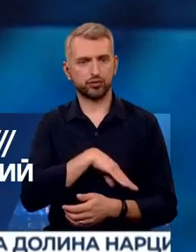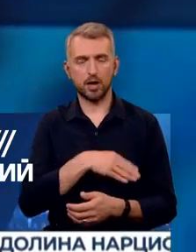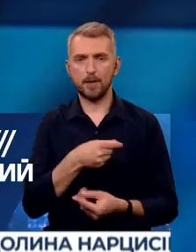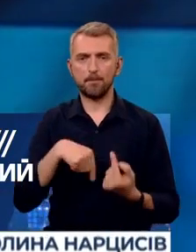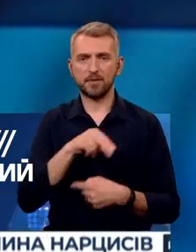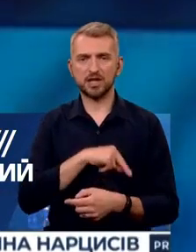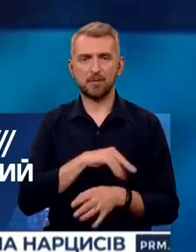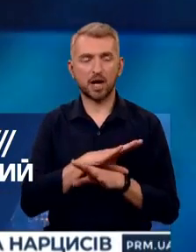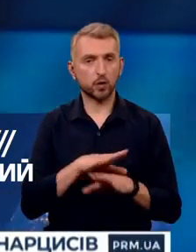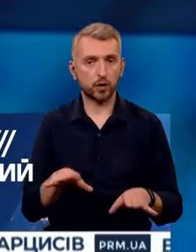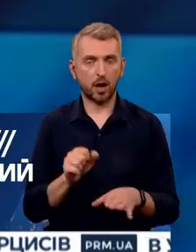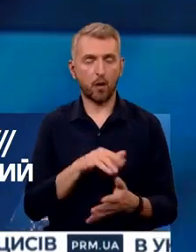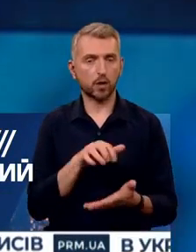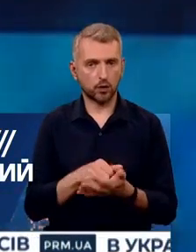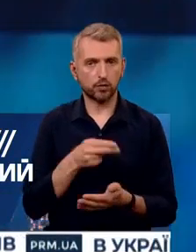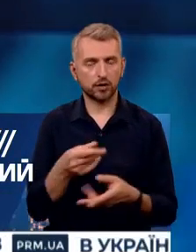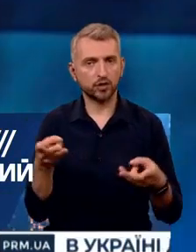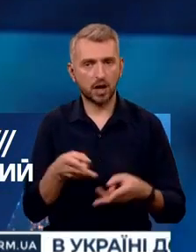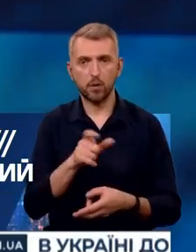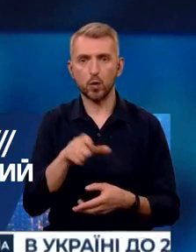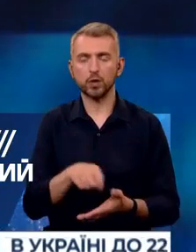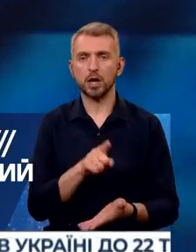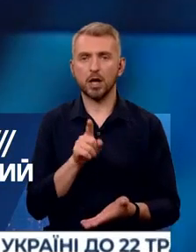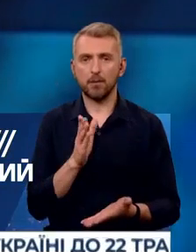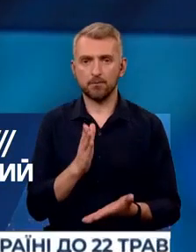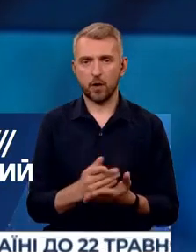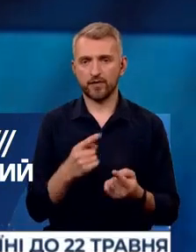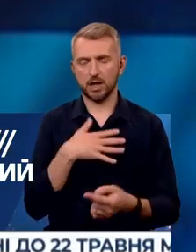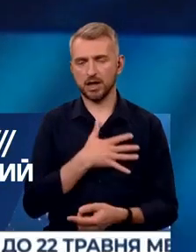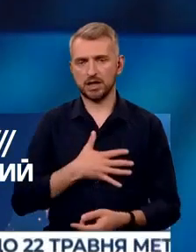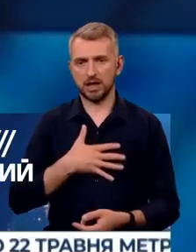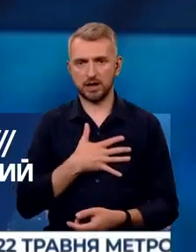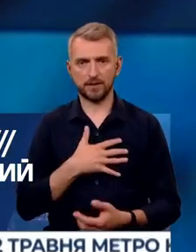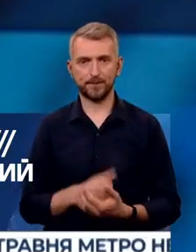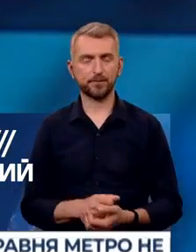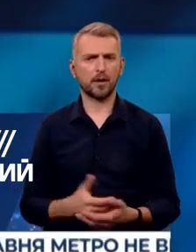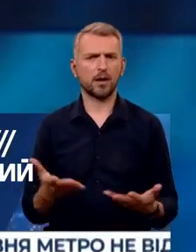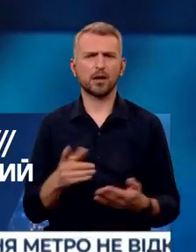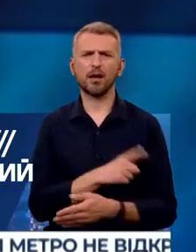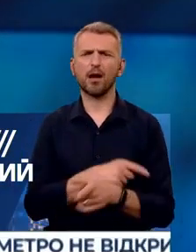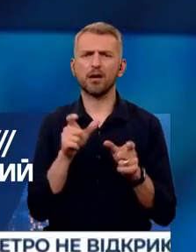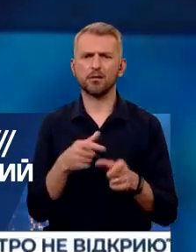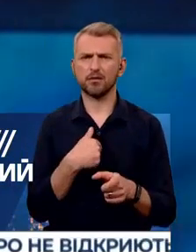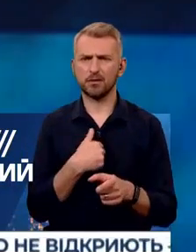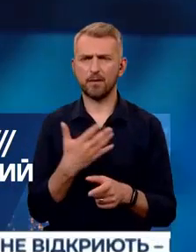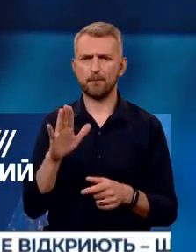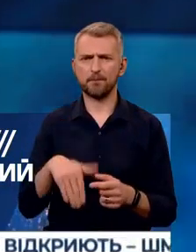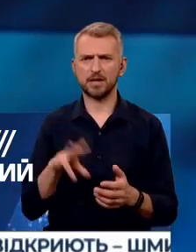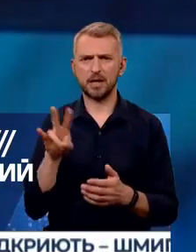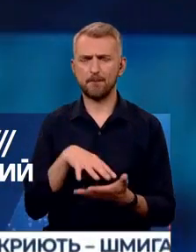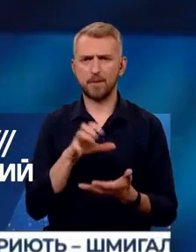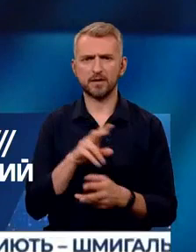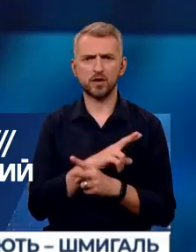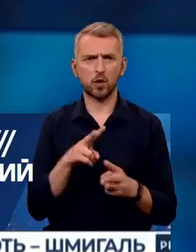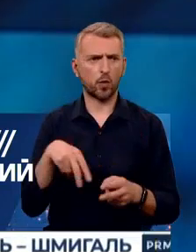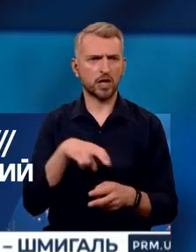бізнес не працює, а оренду платити треба. Люди мають великий стрес. Bad.ua. Який карантин? Нас десь після Пасхи ніхто не ходить